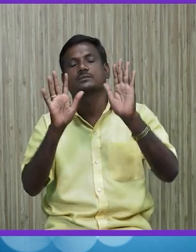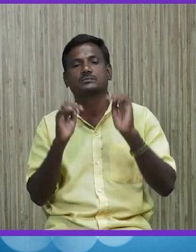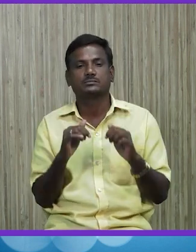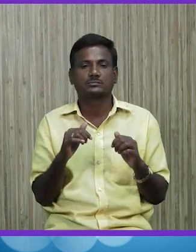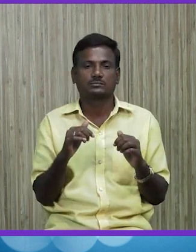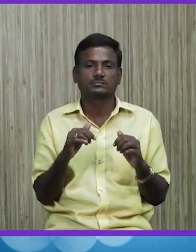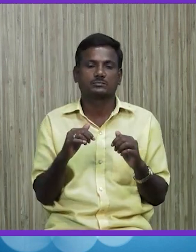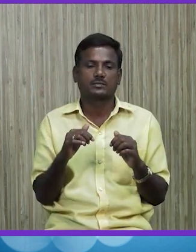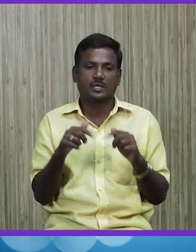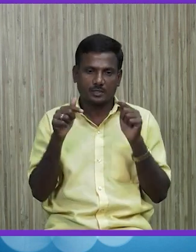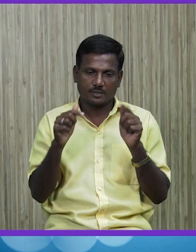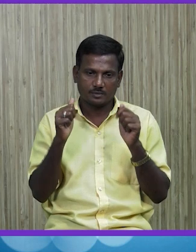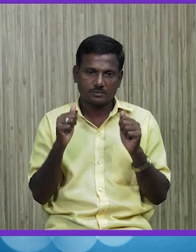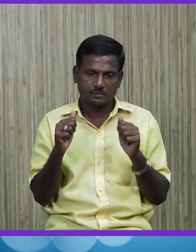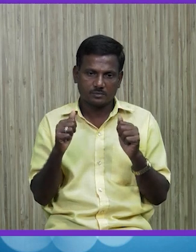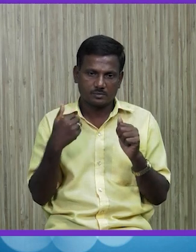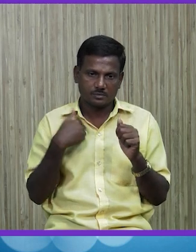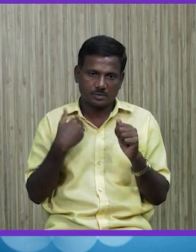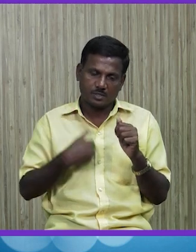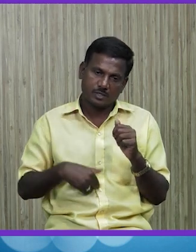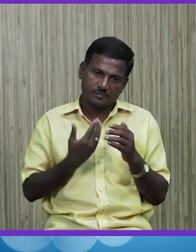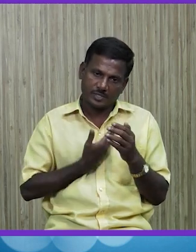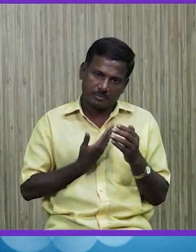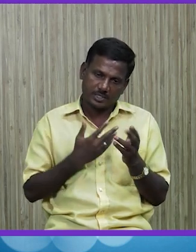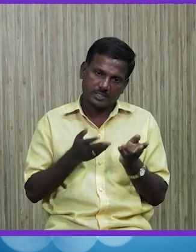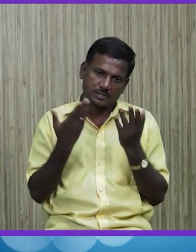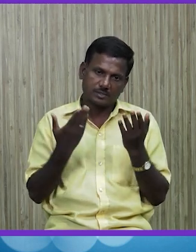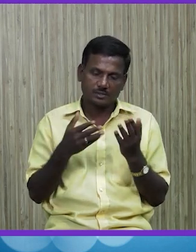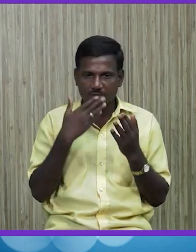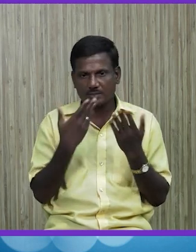இவை நாம் இருப்பத்திருக்கு ஏற்ப